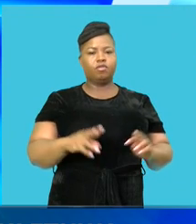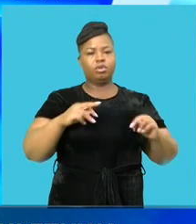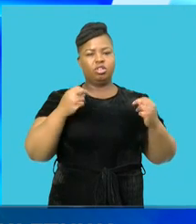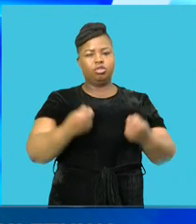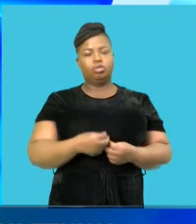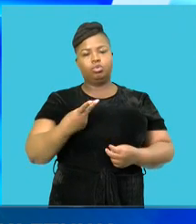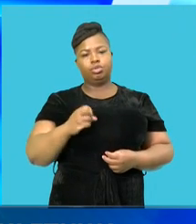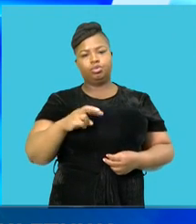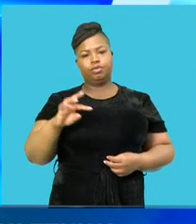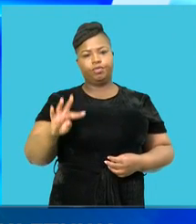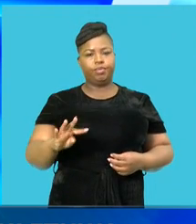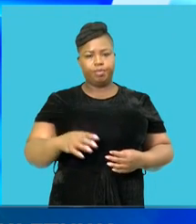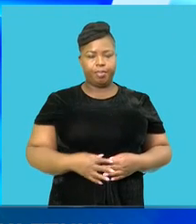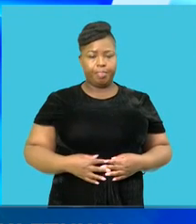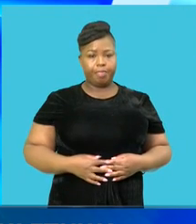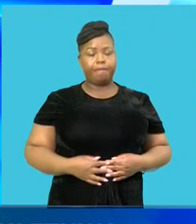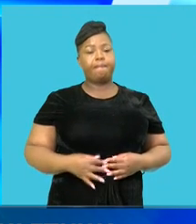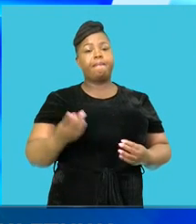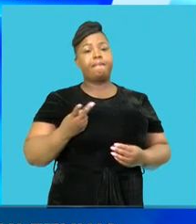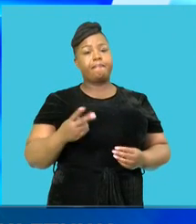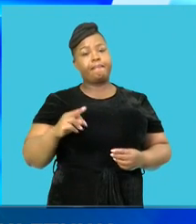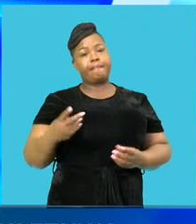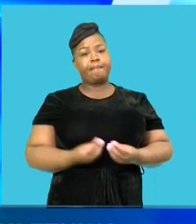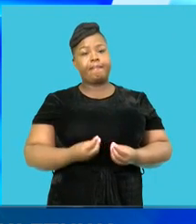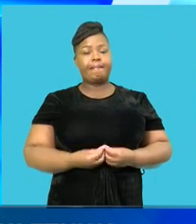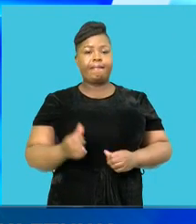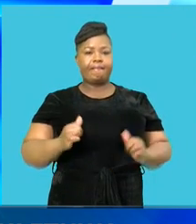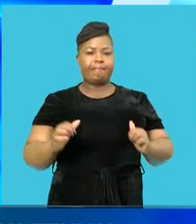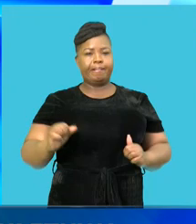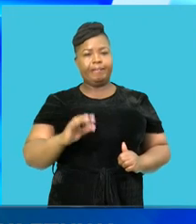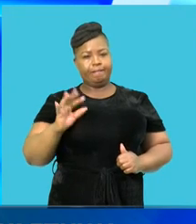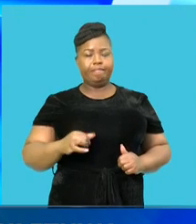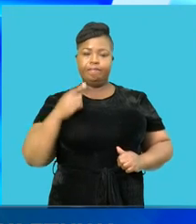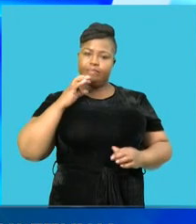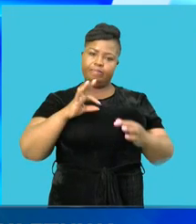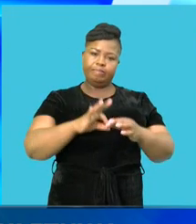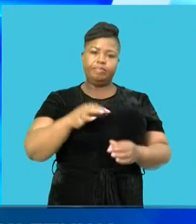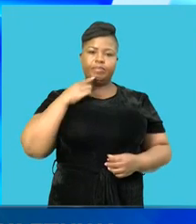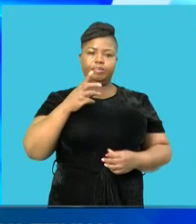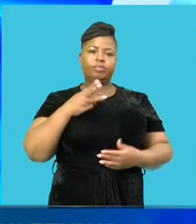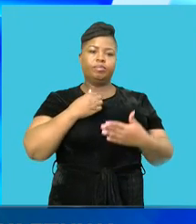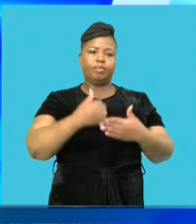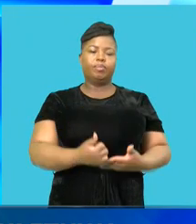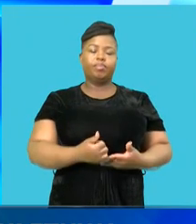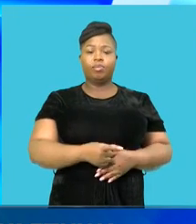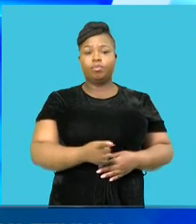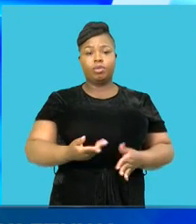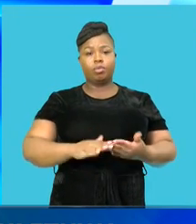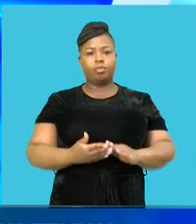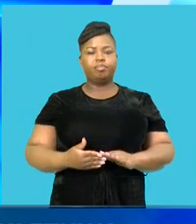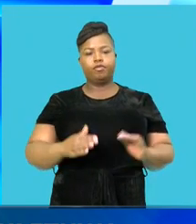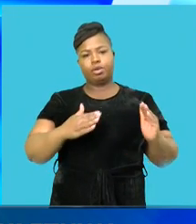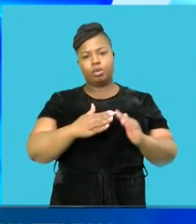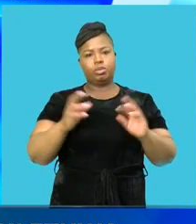lukazwelonke lika-2024. Phakathi kokunye i-Action SA isizibophezele ekusizeni nasekuxazululeni izinkinga